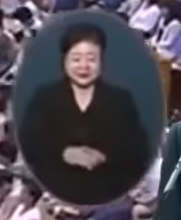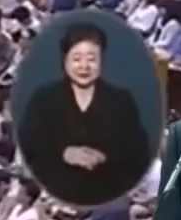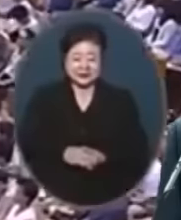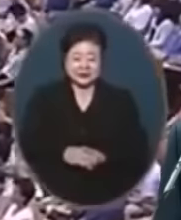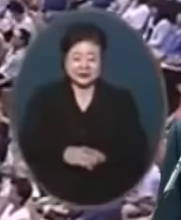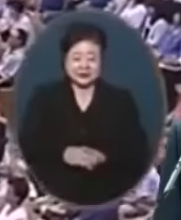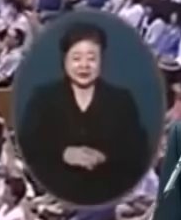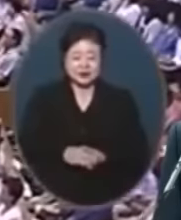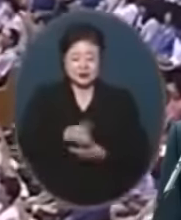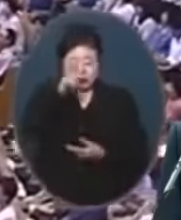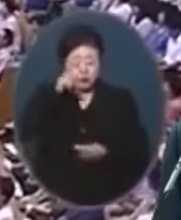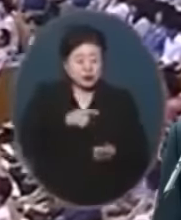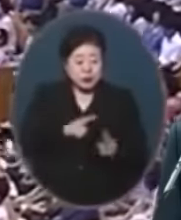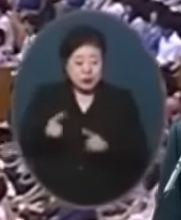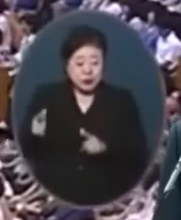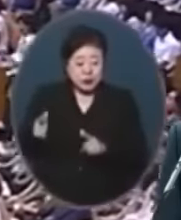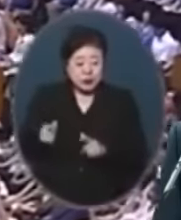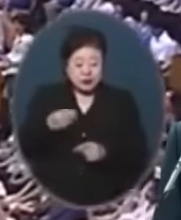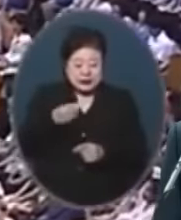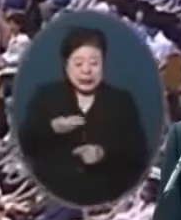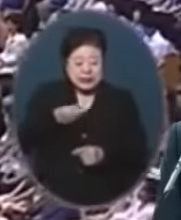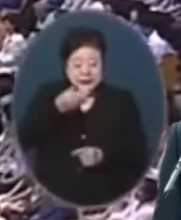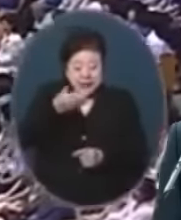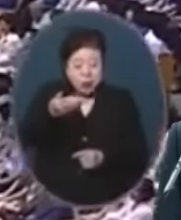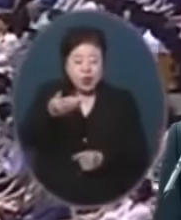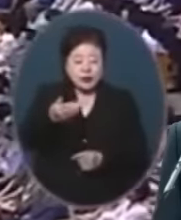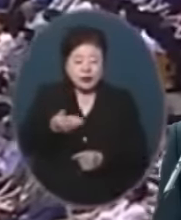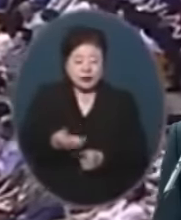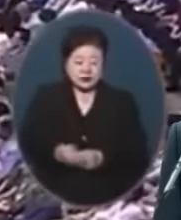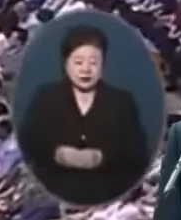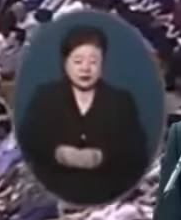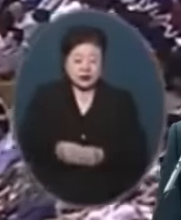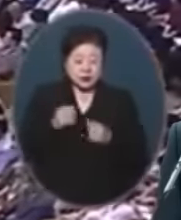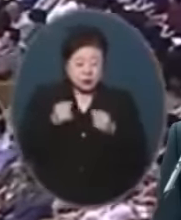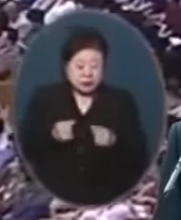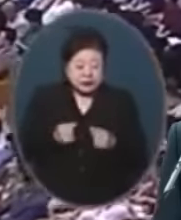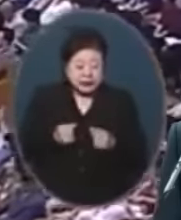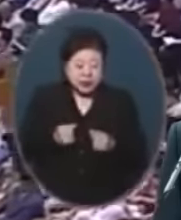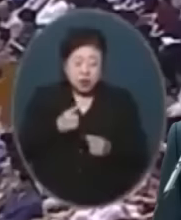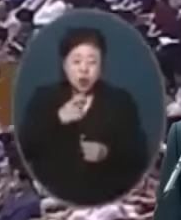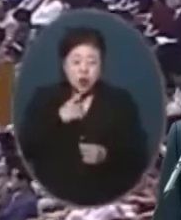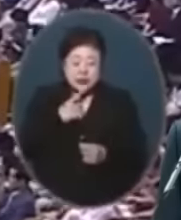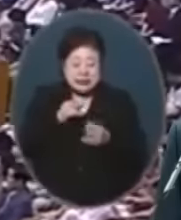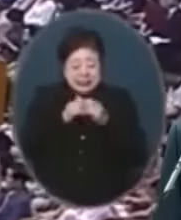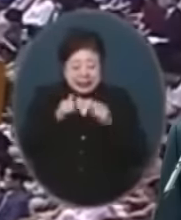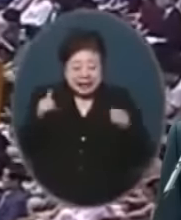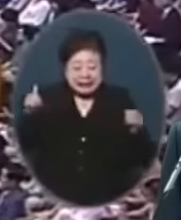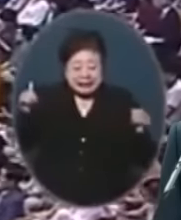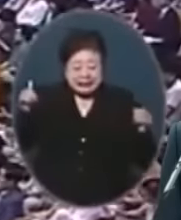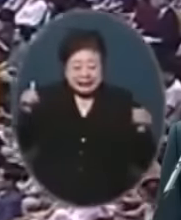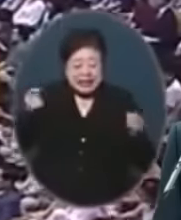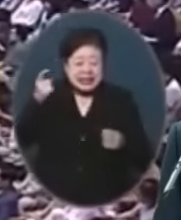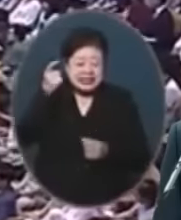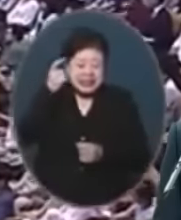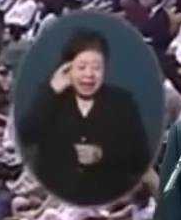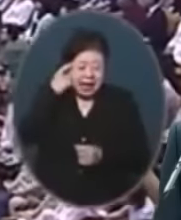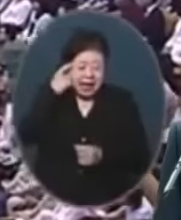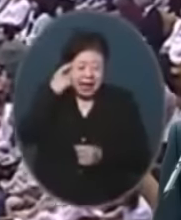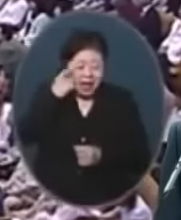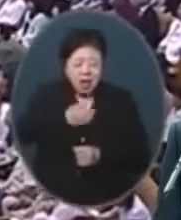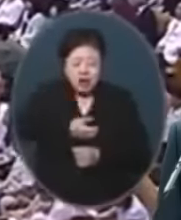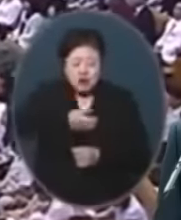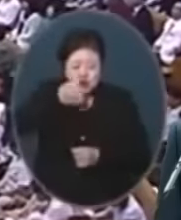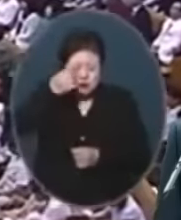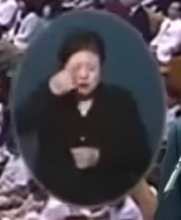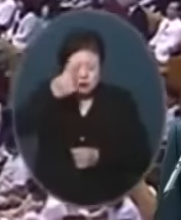우주 만물은 3차원 즉 육체적인 존재입니다. 오직 인간은 생각과